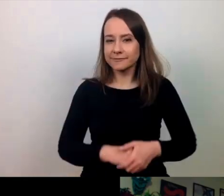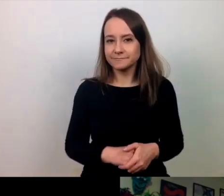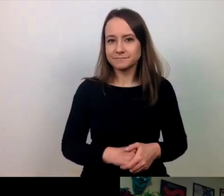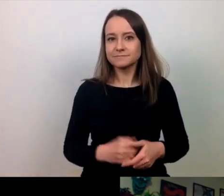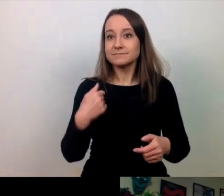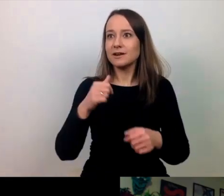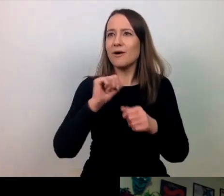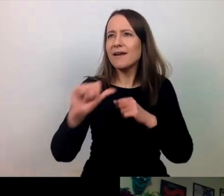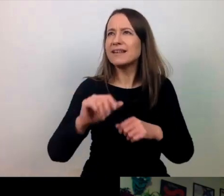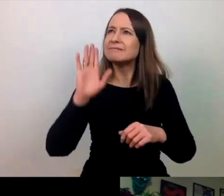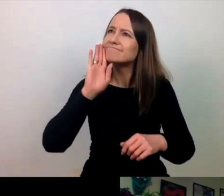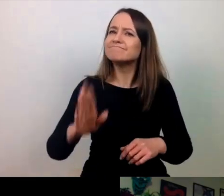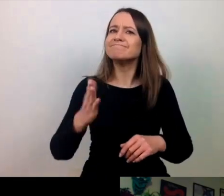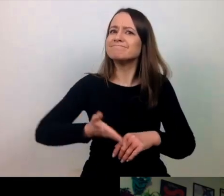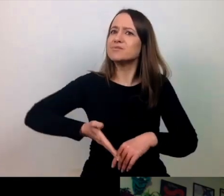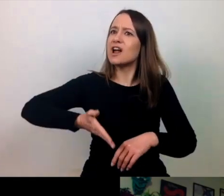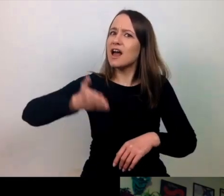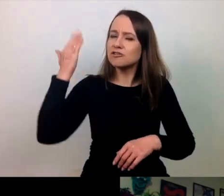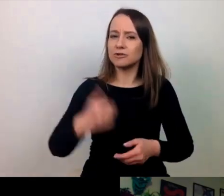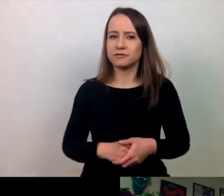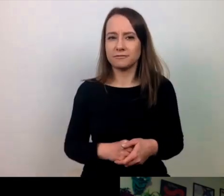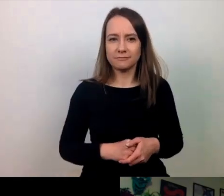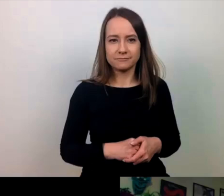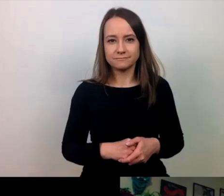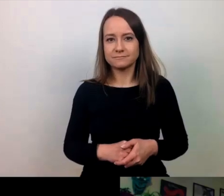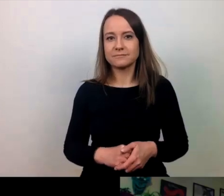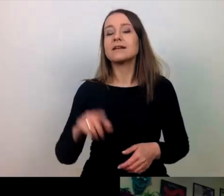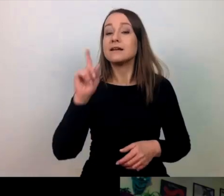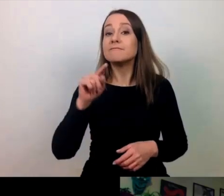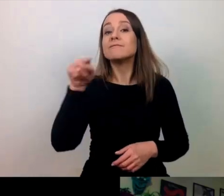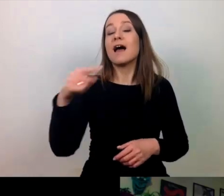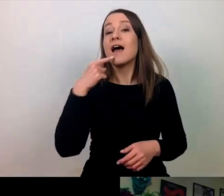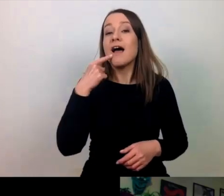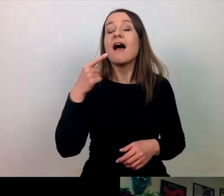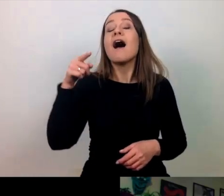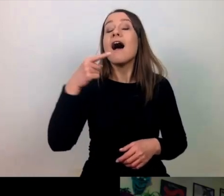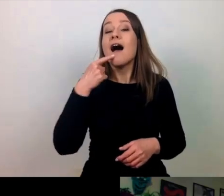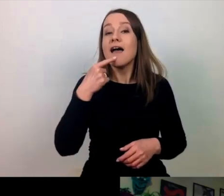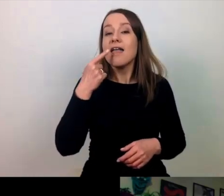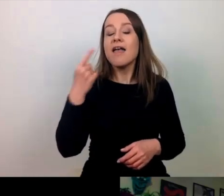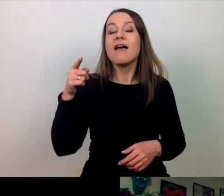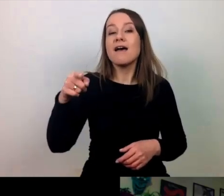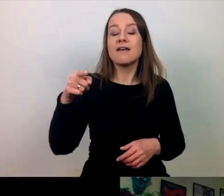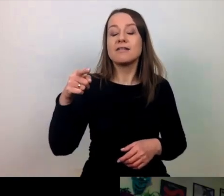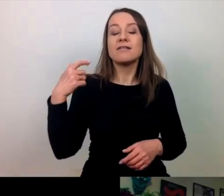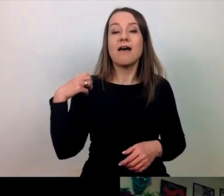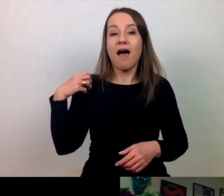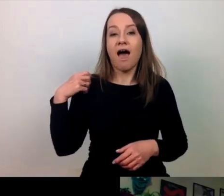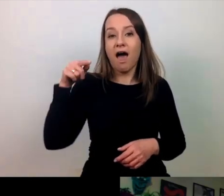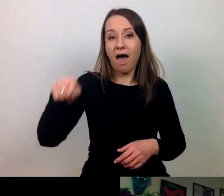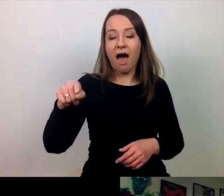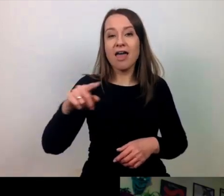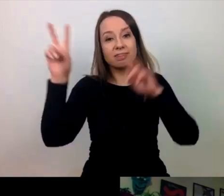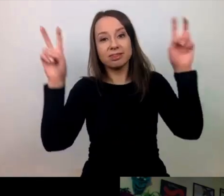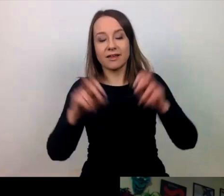jest przeszłość. Tak, no to jest jednak ten anglojęzyczny tytuł Made in Italy tutaj trochę nam